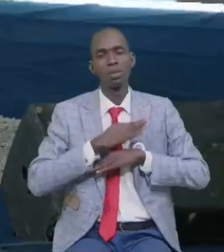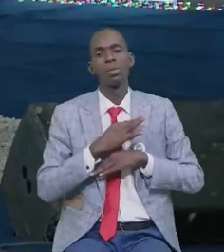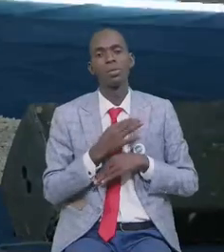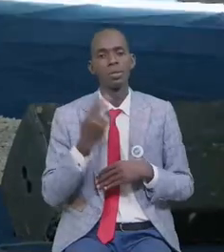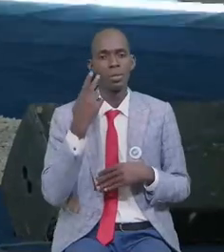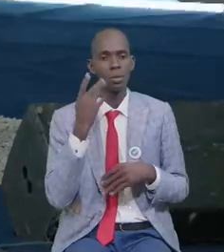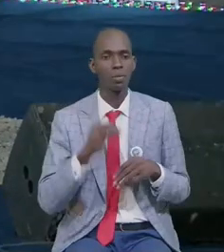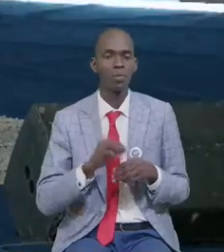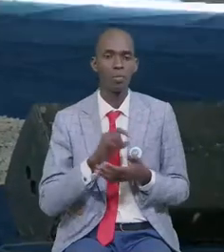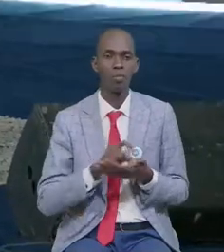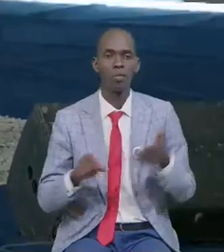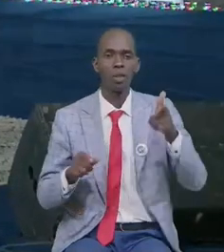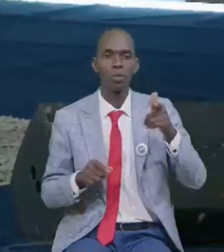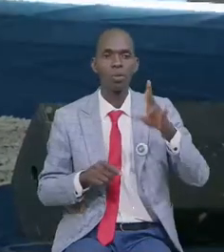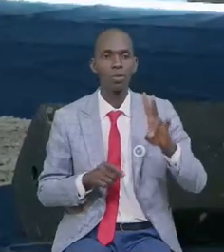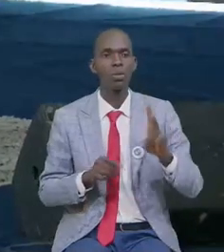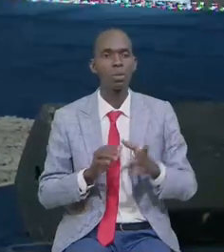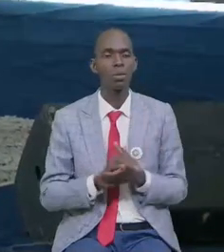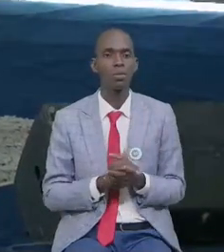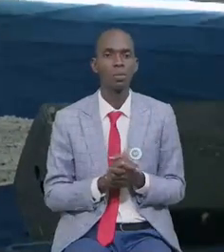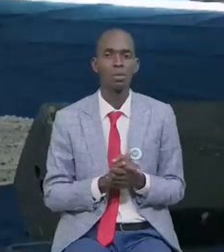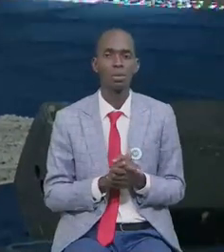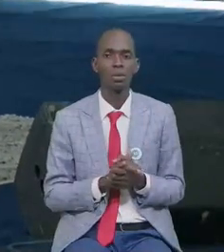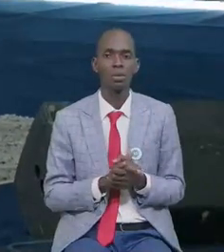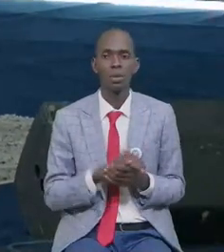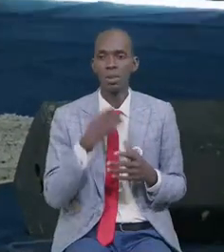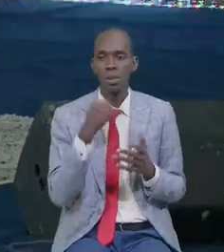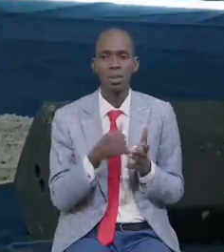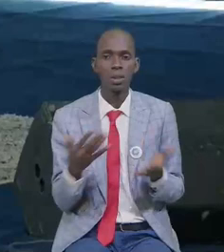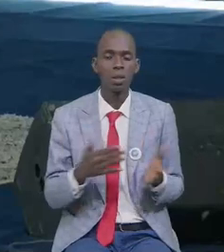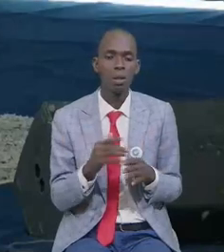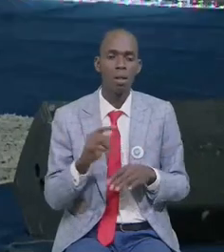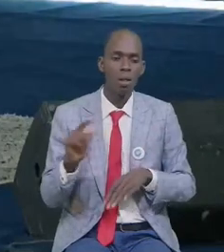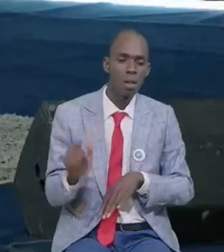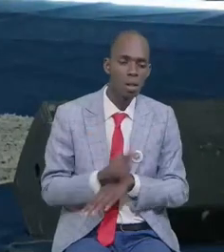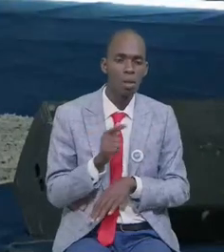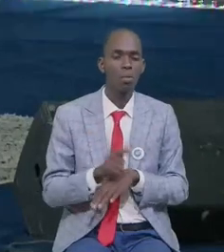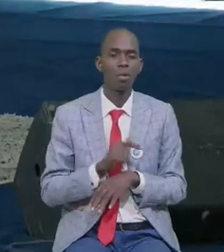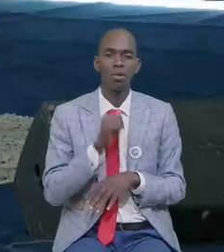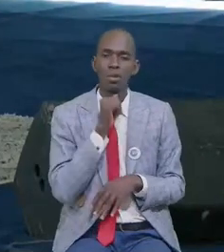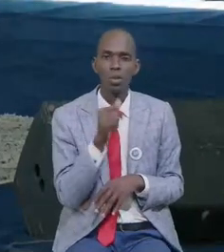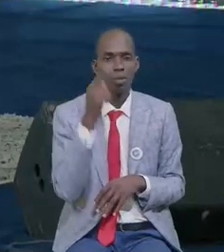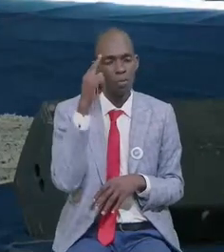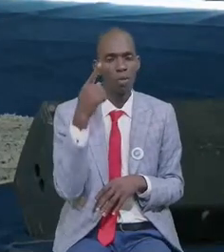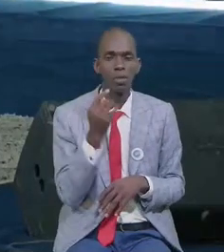Dans le verset 27, il nous dit, « Travaillez non pour la nourriture qui périt. »